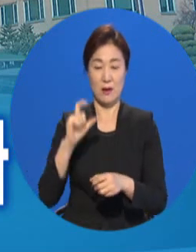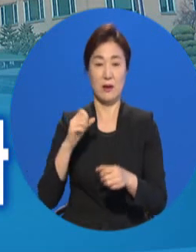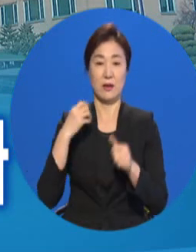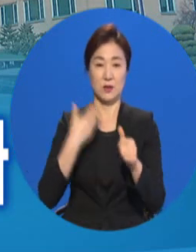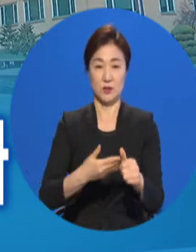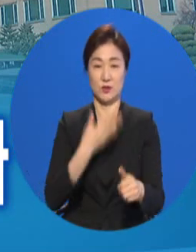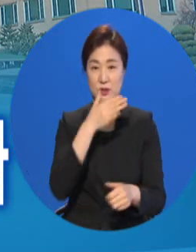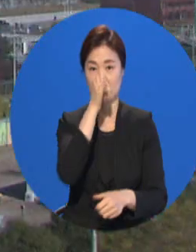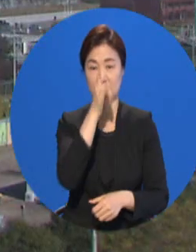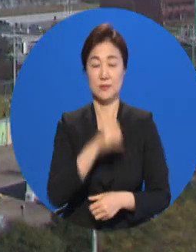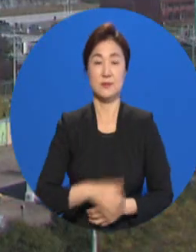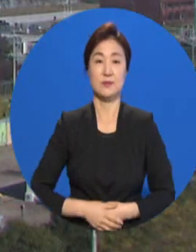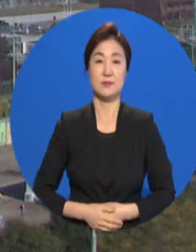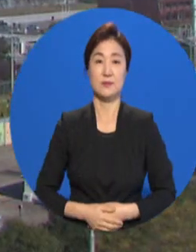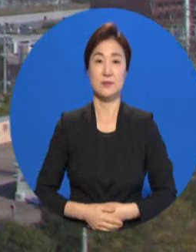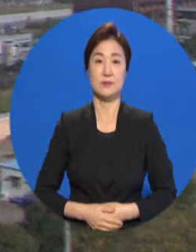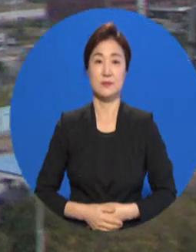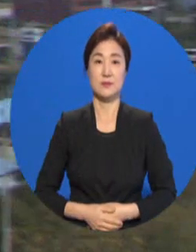기자입니다.